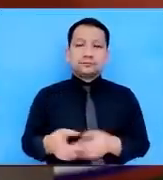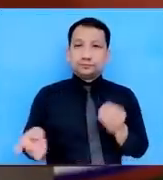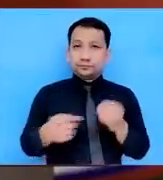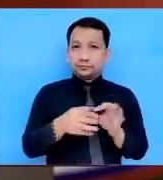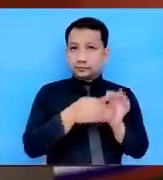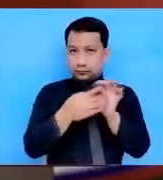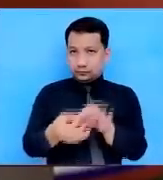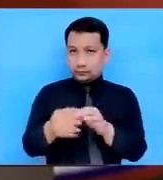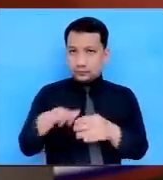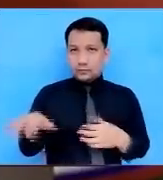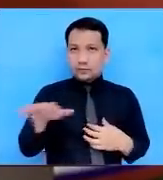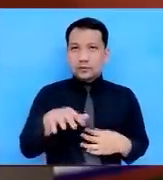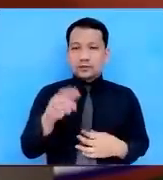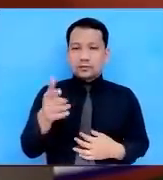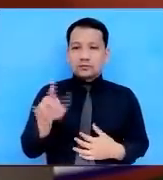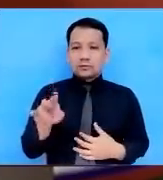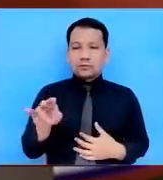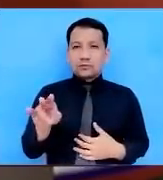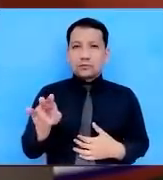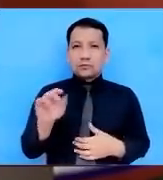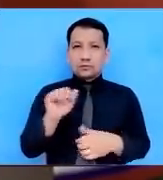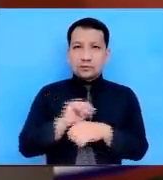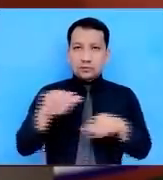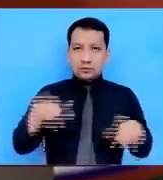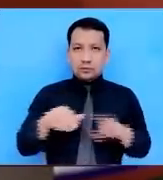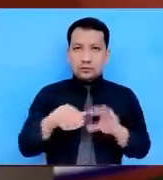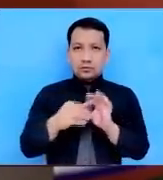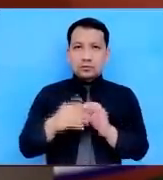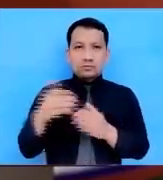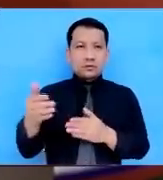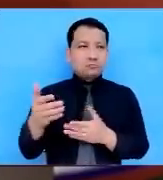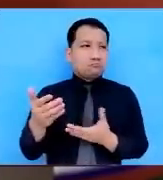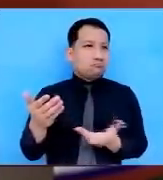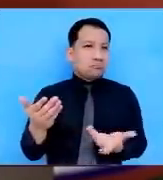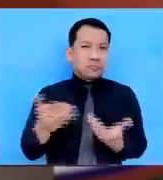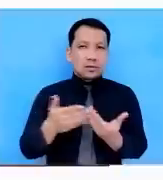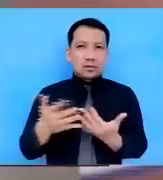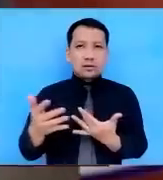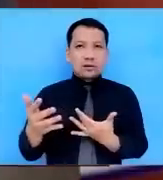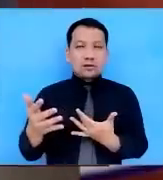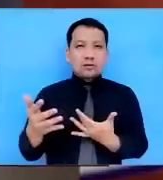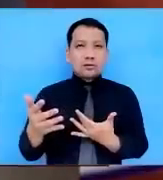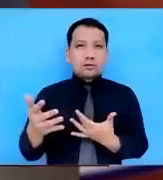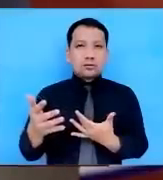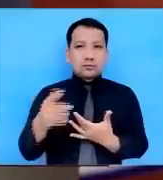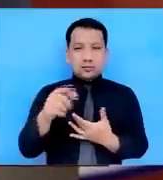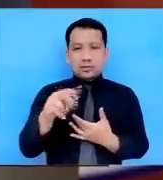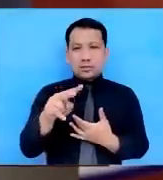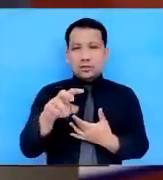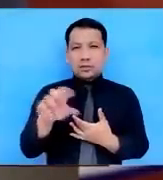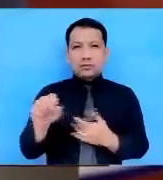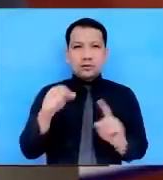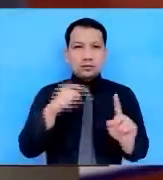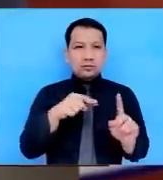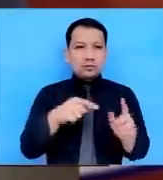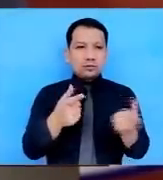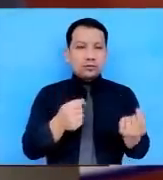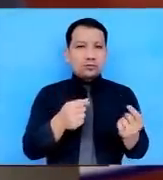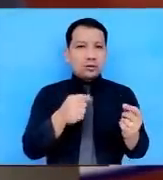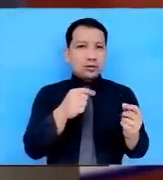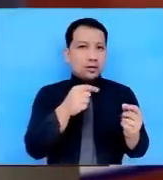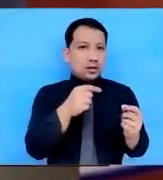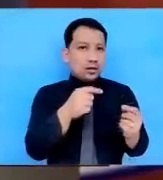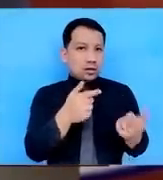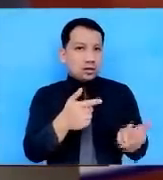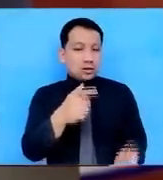noong 2017 ay nagtrabaho na po ito sa mga Tevez. Malaki po ang naging papel nitong si Mr.